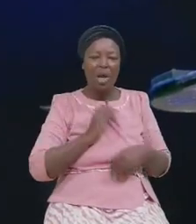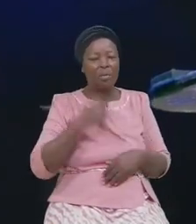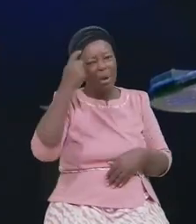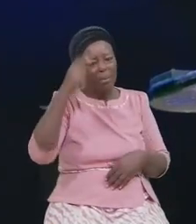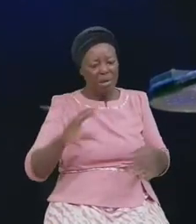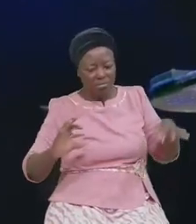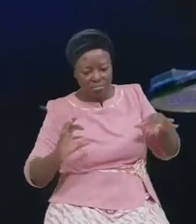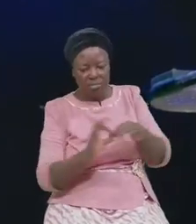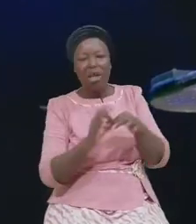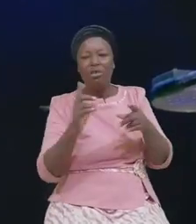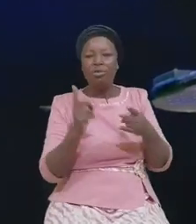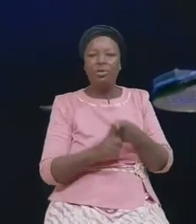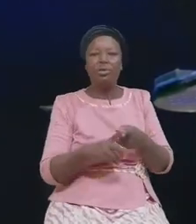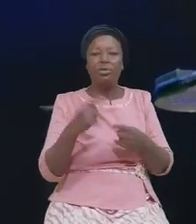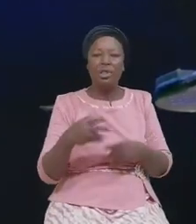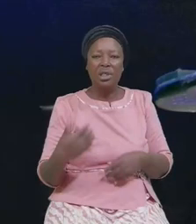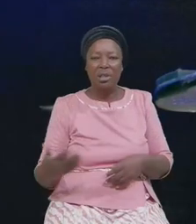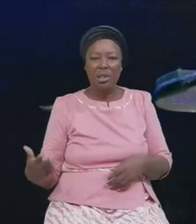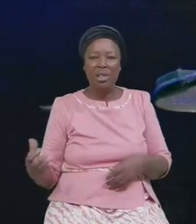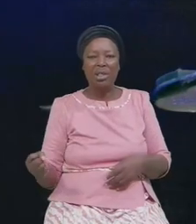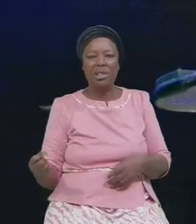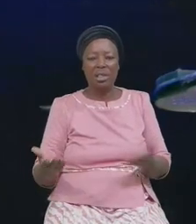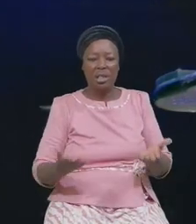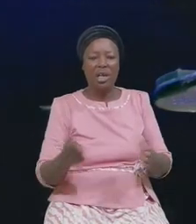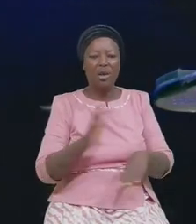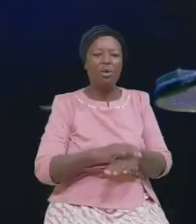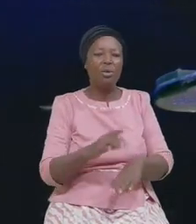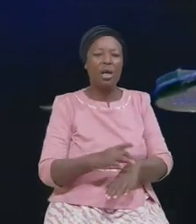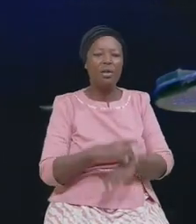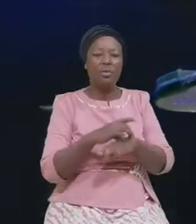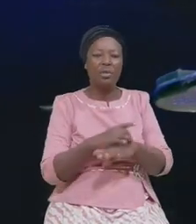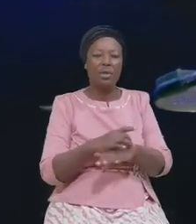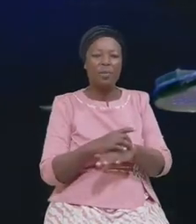collée, agglutinée aux choses de cette terre.